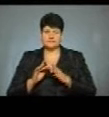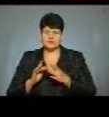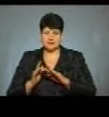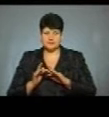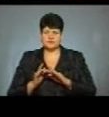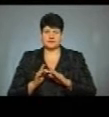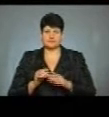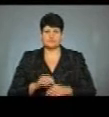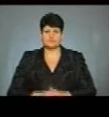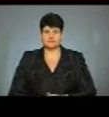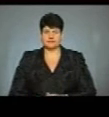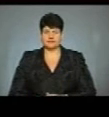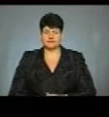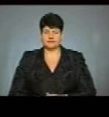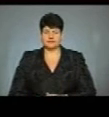уроку гаджетознавства.